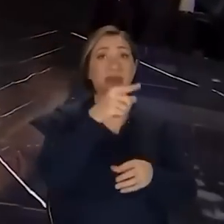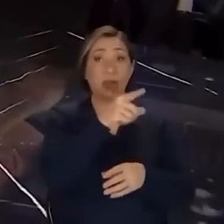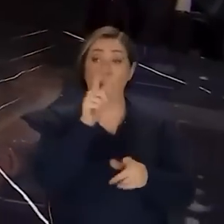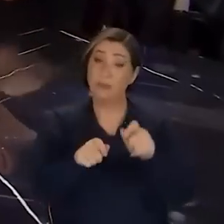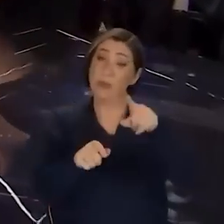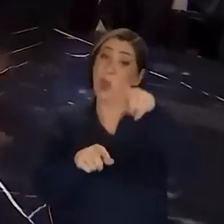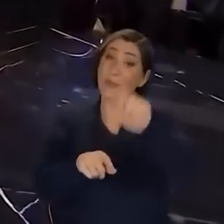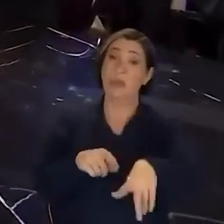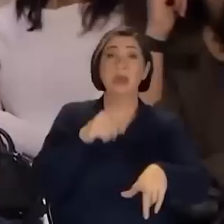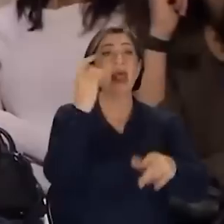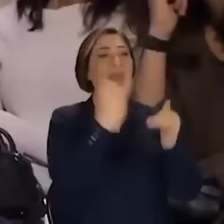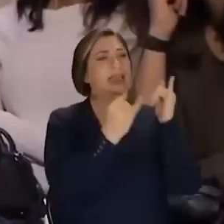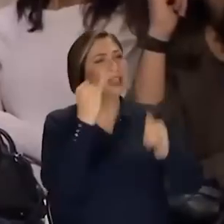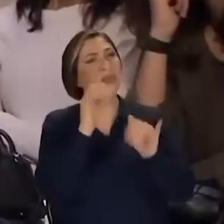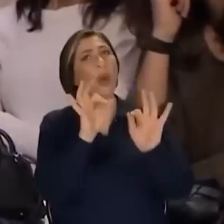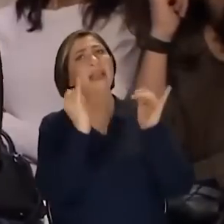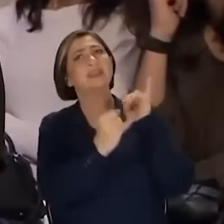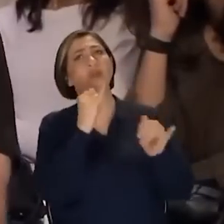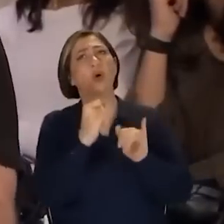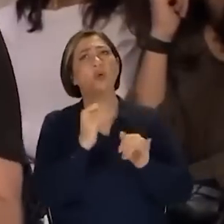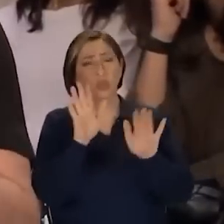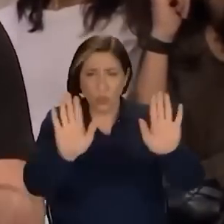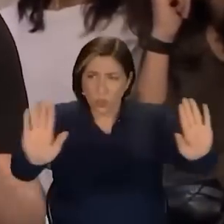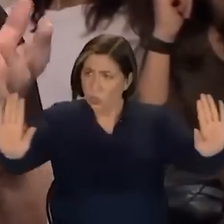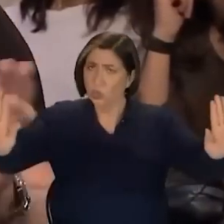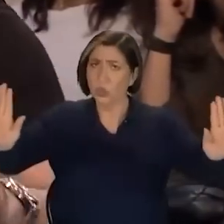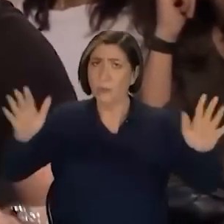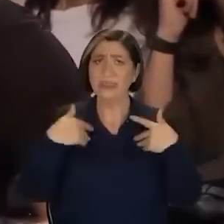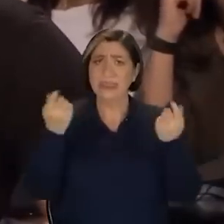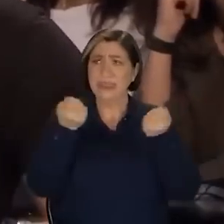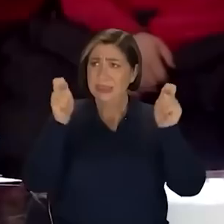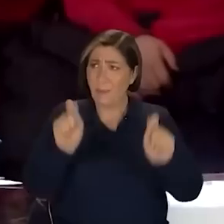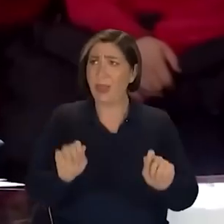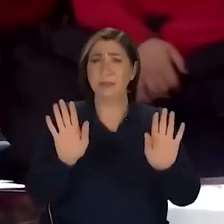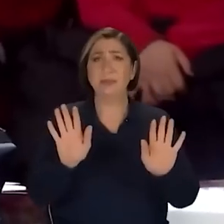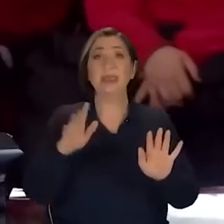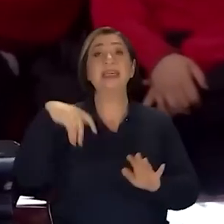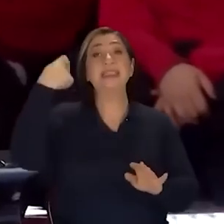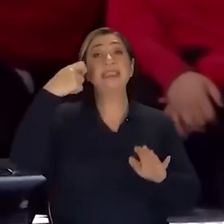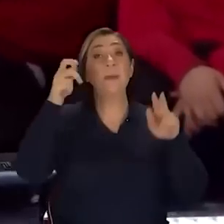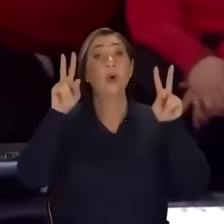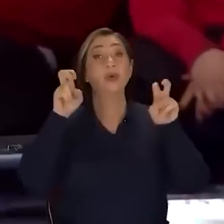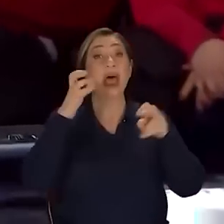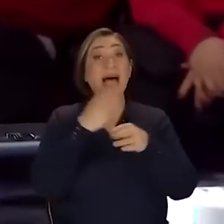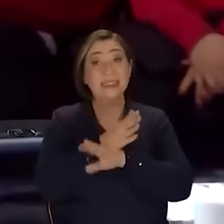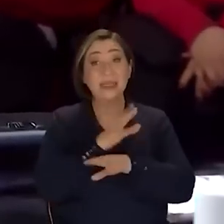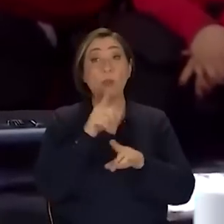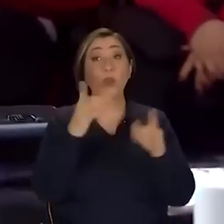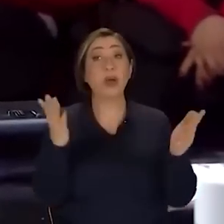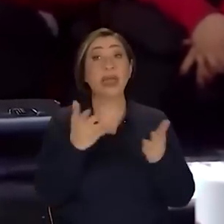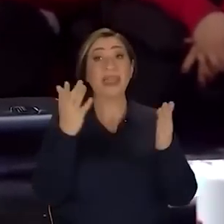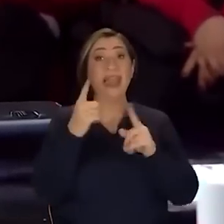öyle yaptın sen böyle yaptın eleştiren de öyle eleştiriyor Bence böyle durun abi yani yapalım ama sinema konusunda bu kadar